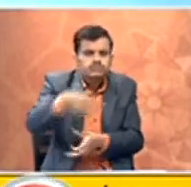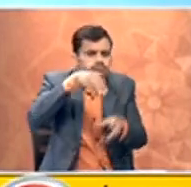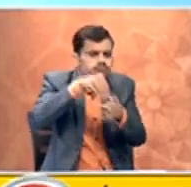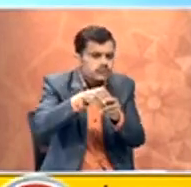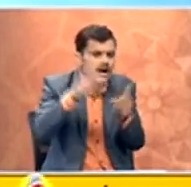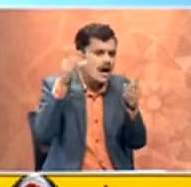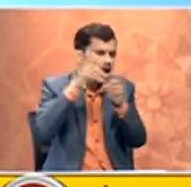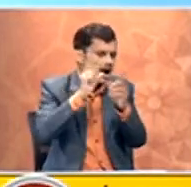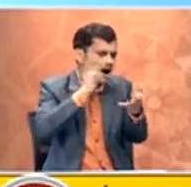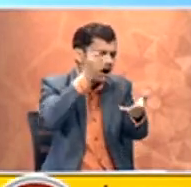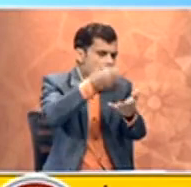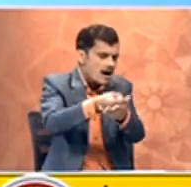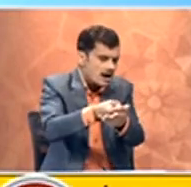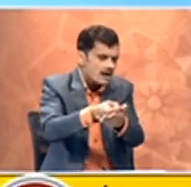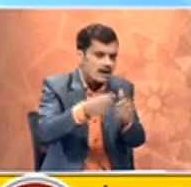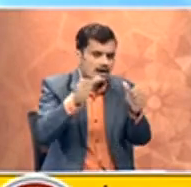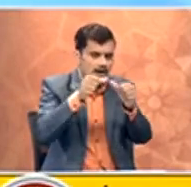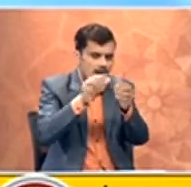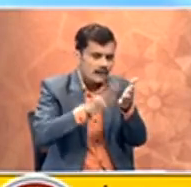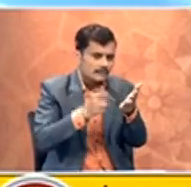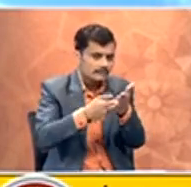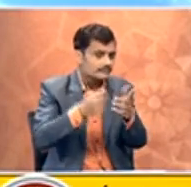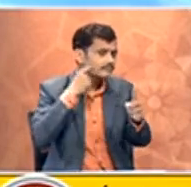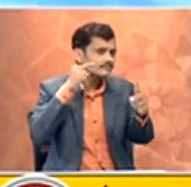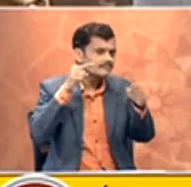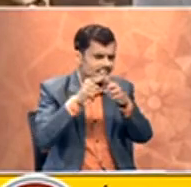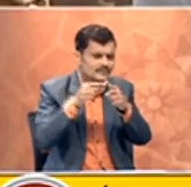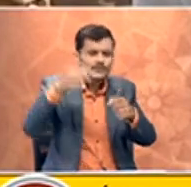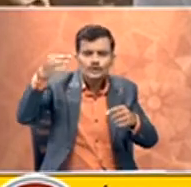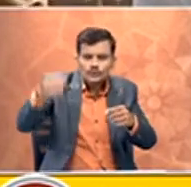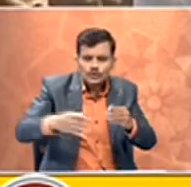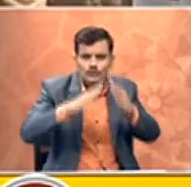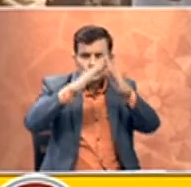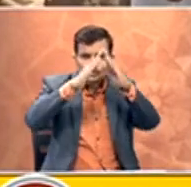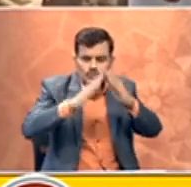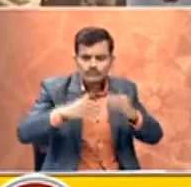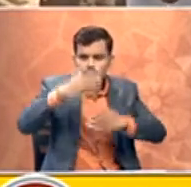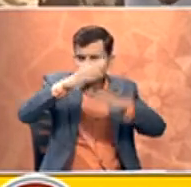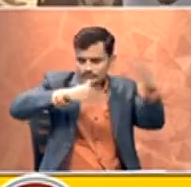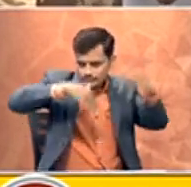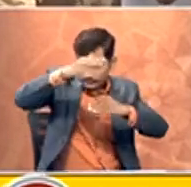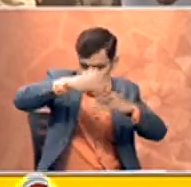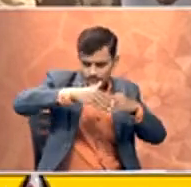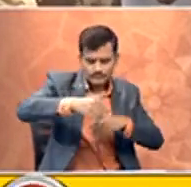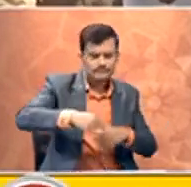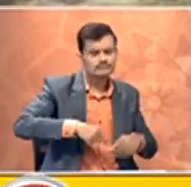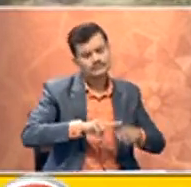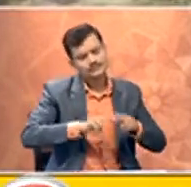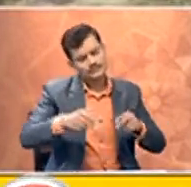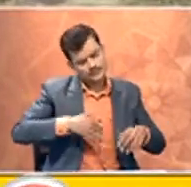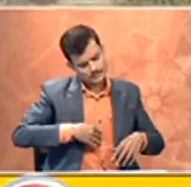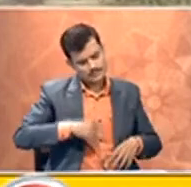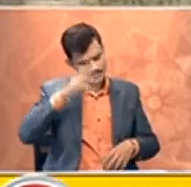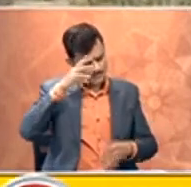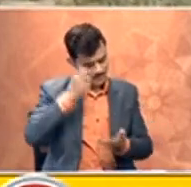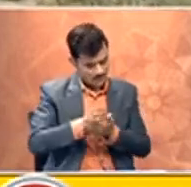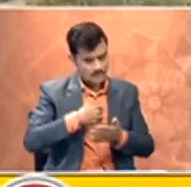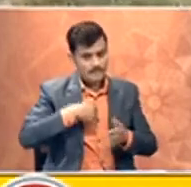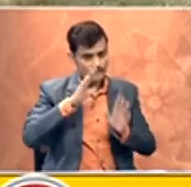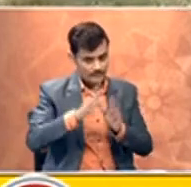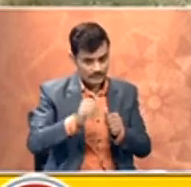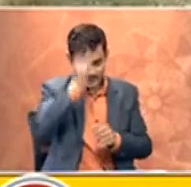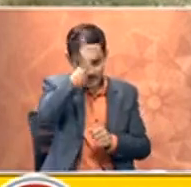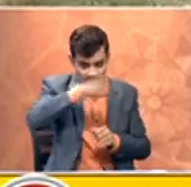दिल्ली में अमृत वाटिका का निर्माण होगा। मुझे विश्वास है हर देशवासी का प्रयास